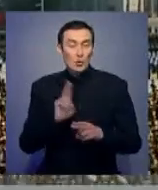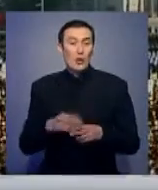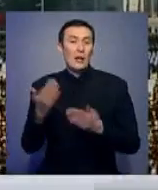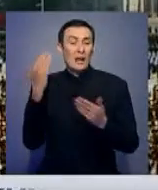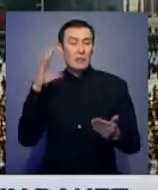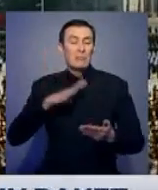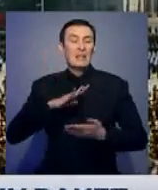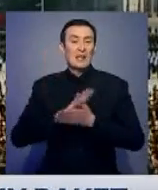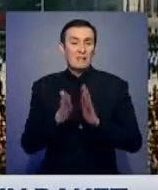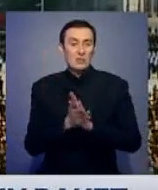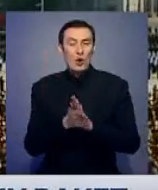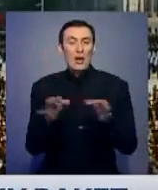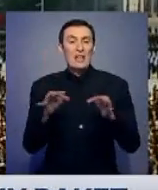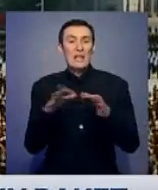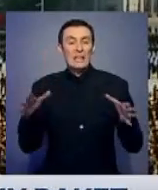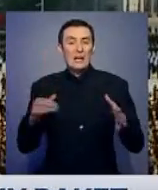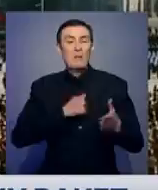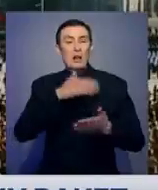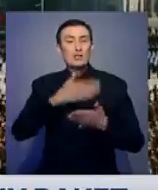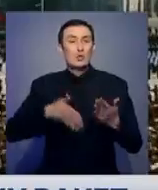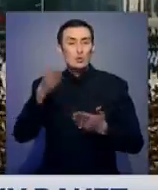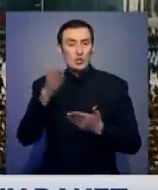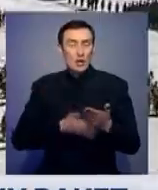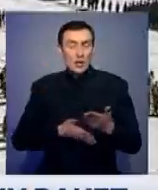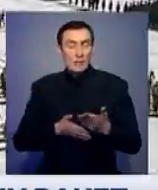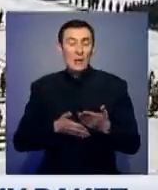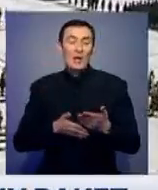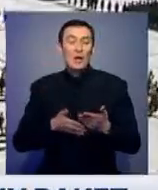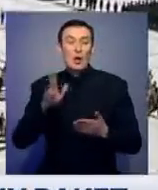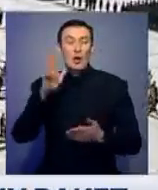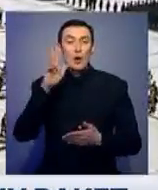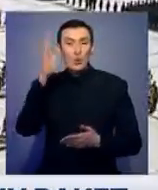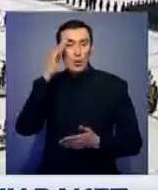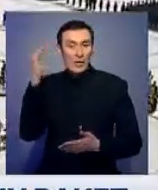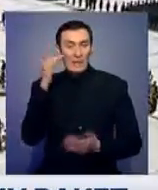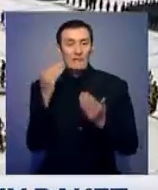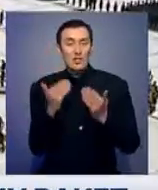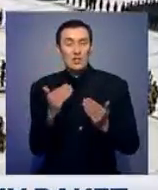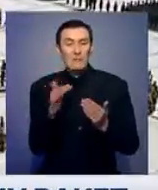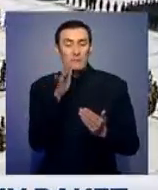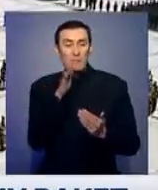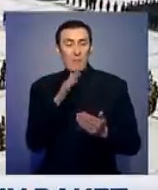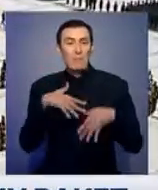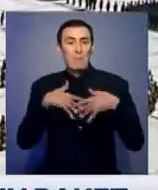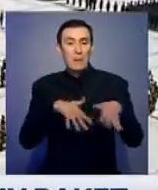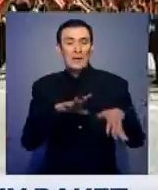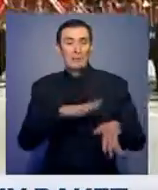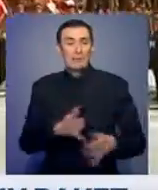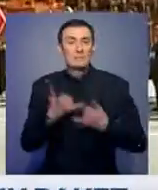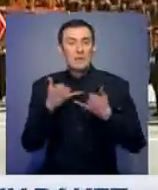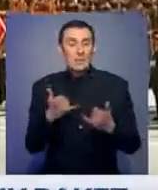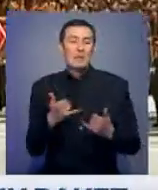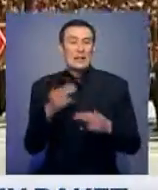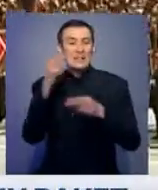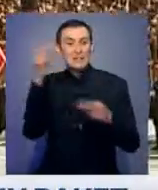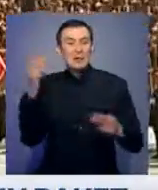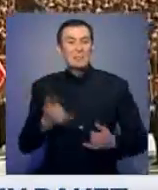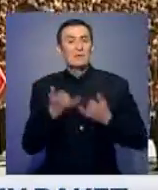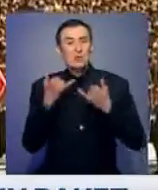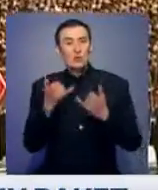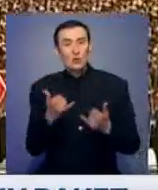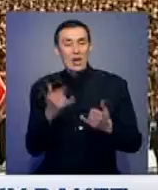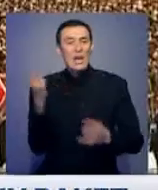они ранее договорились о ядерном разоружении полуострова. Во время нынешнего парада акцент был сделан на темах,